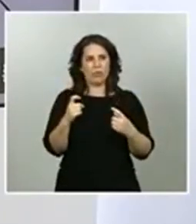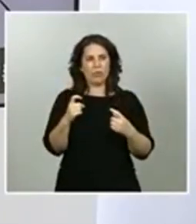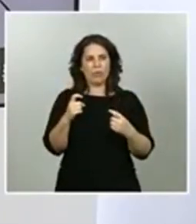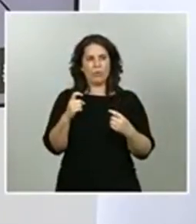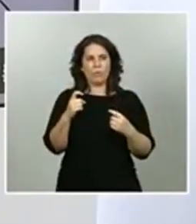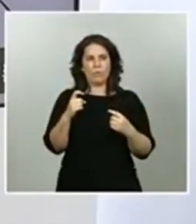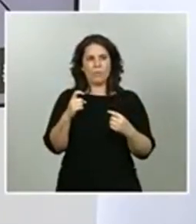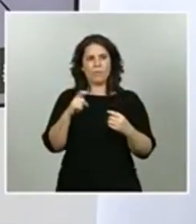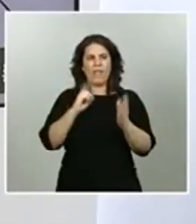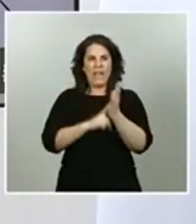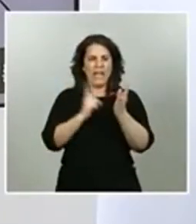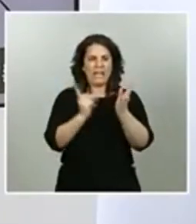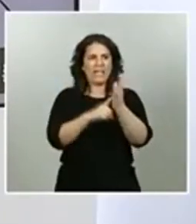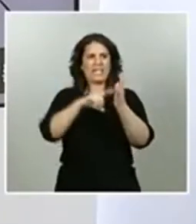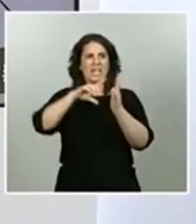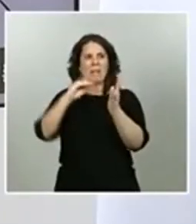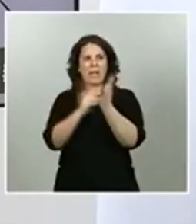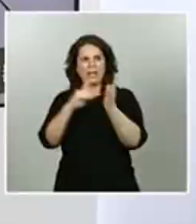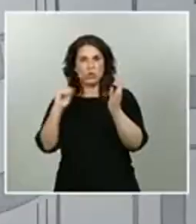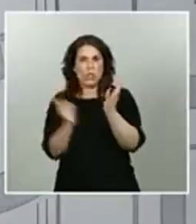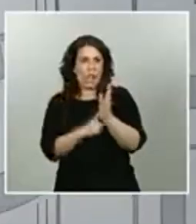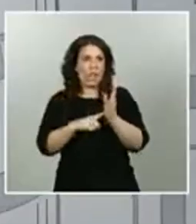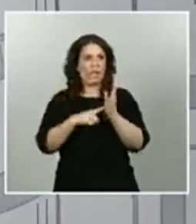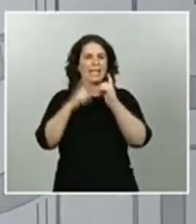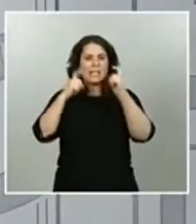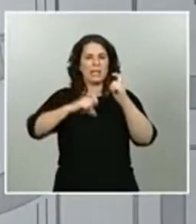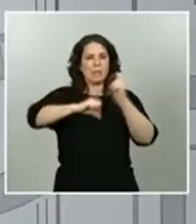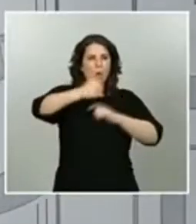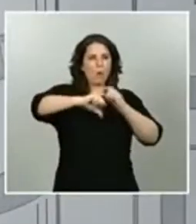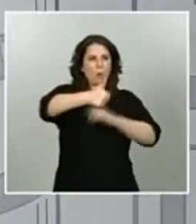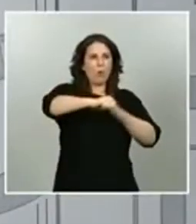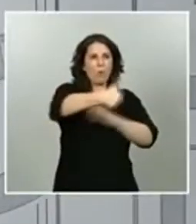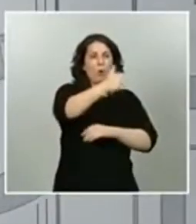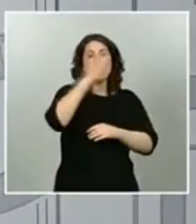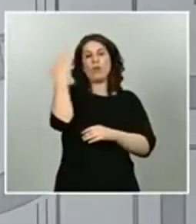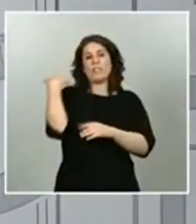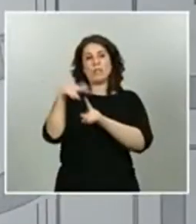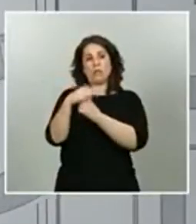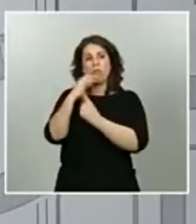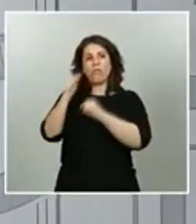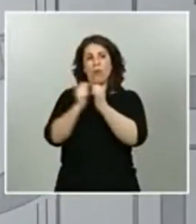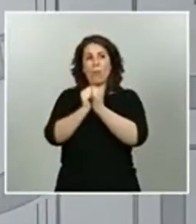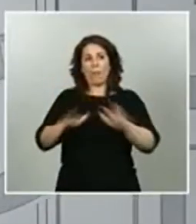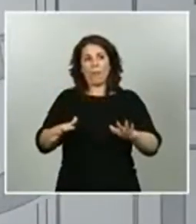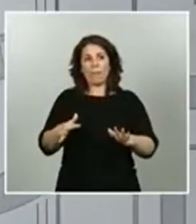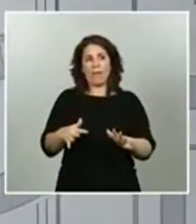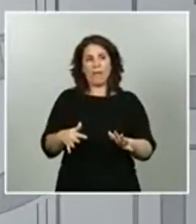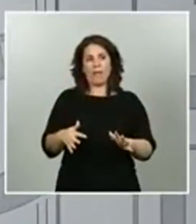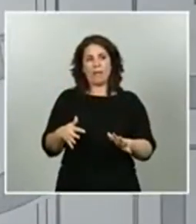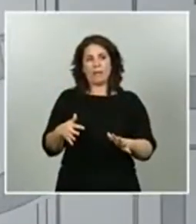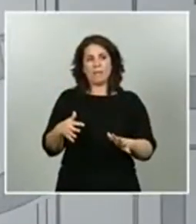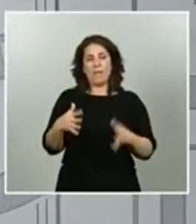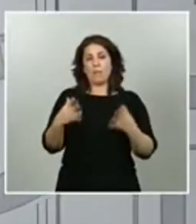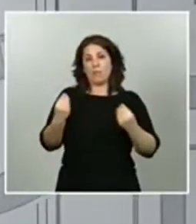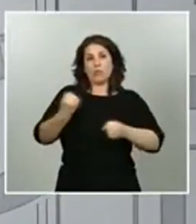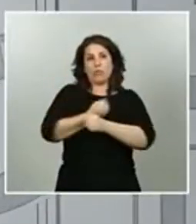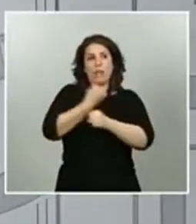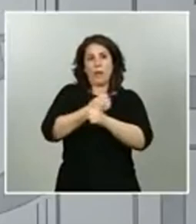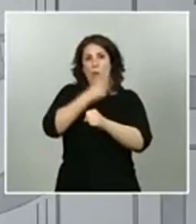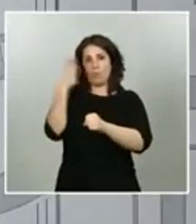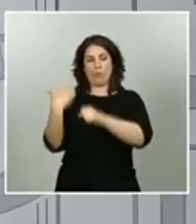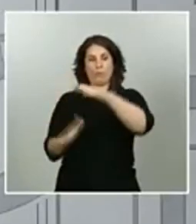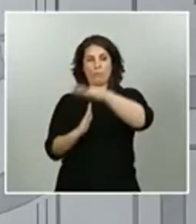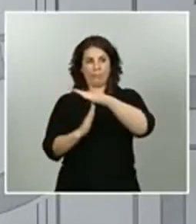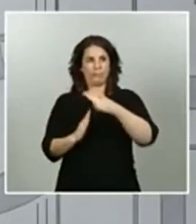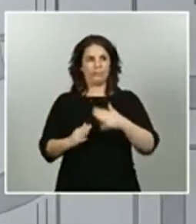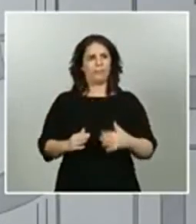a ritmo sostenuto. Programmeremo con loro il momento più opportuno, ma siamo pronti per portare